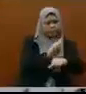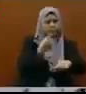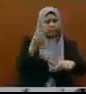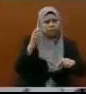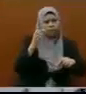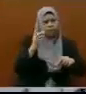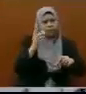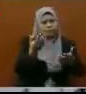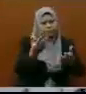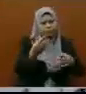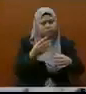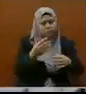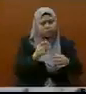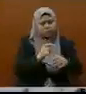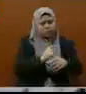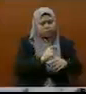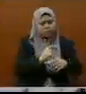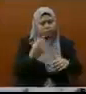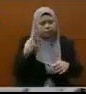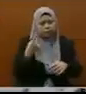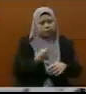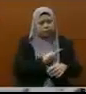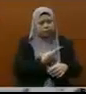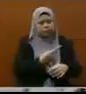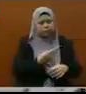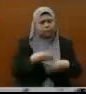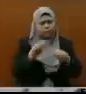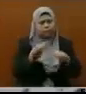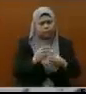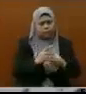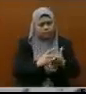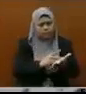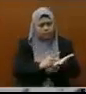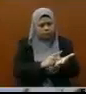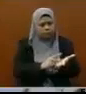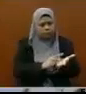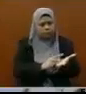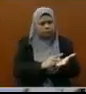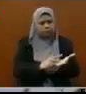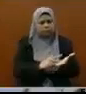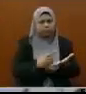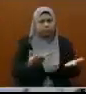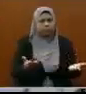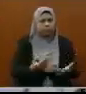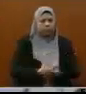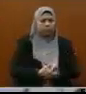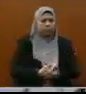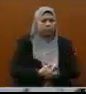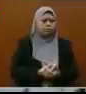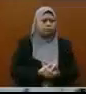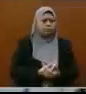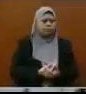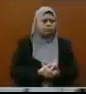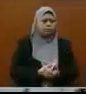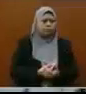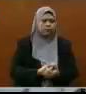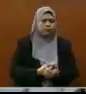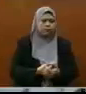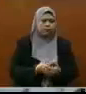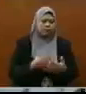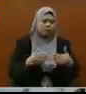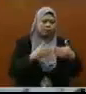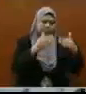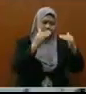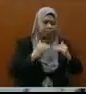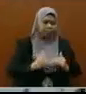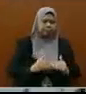diberikan kredit juga ataupun akan diadaptasi juga di dalam peruntukan ataupun bajet. Seterusnya Yang Berhormat Tuan